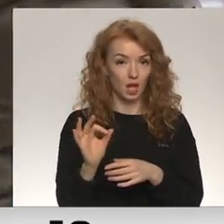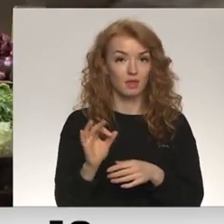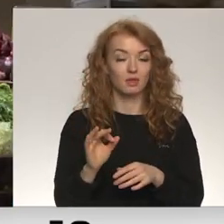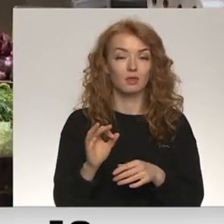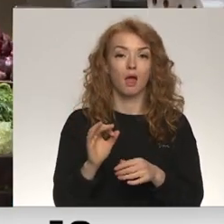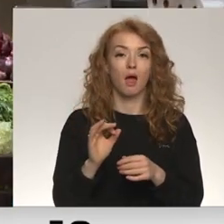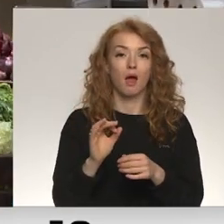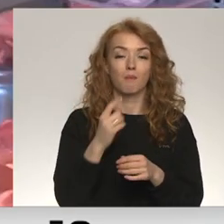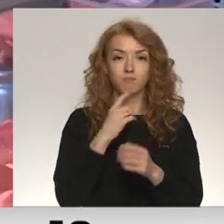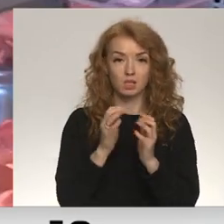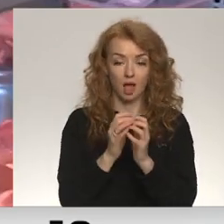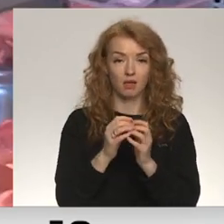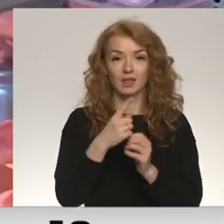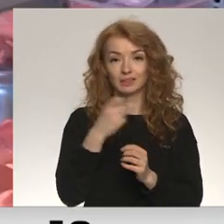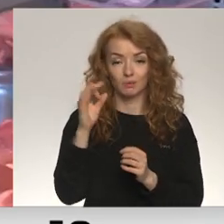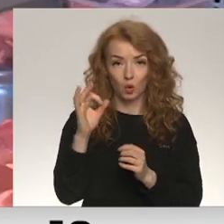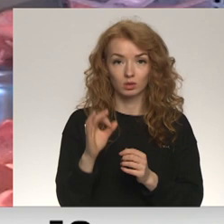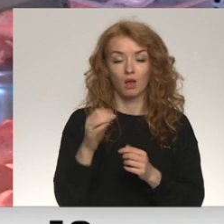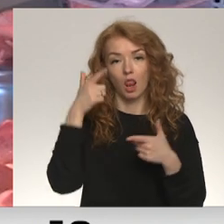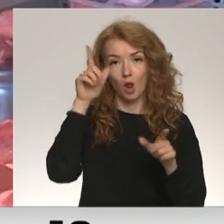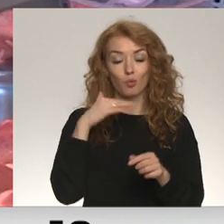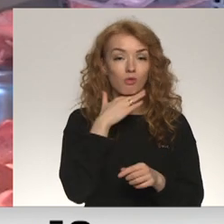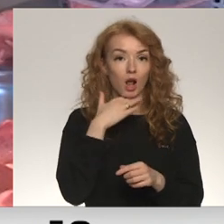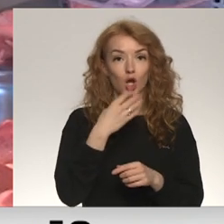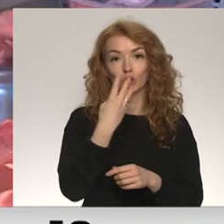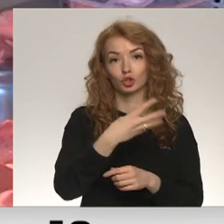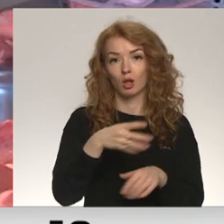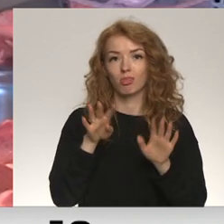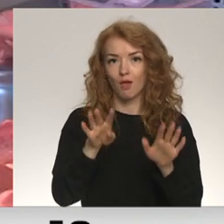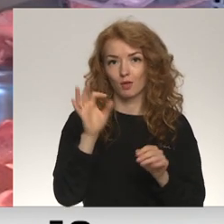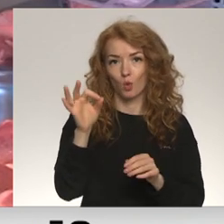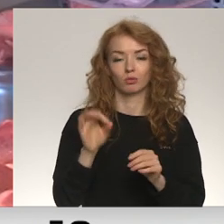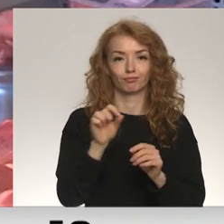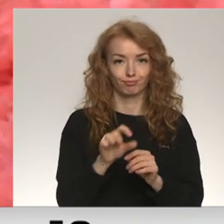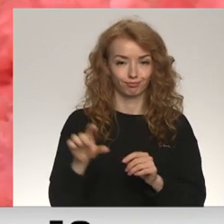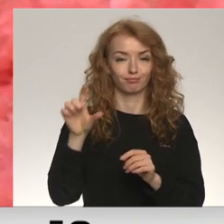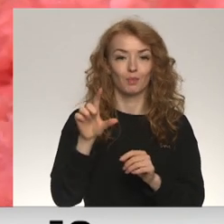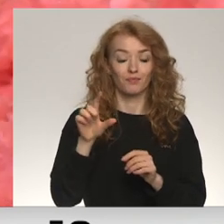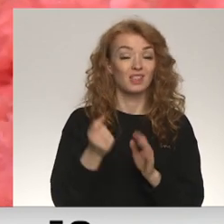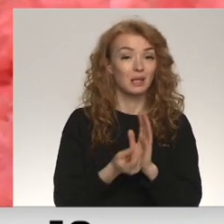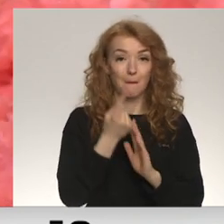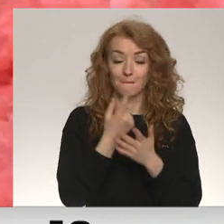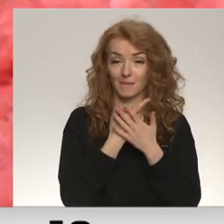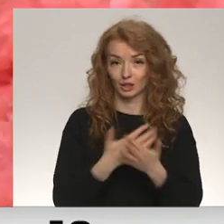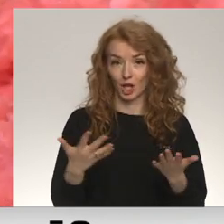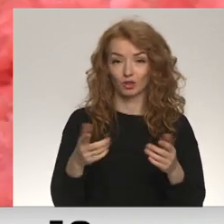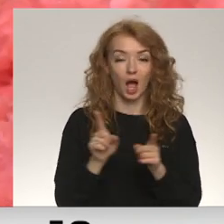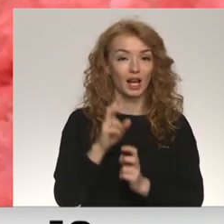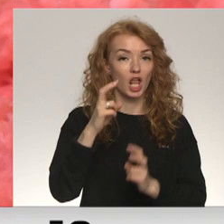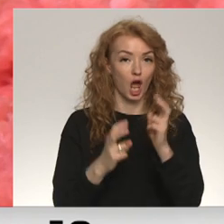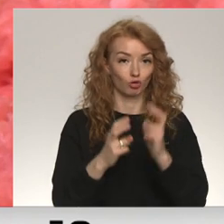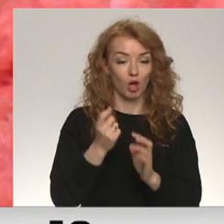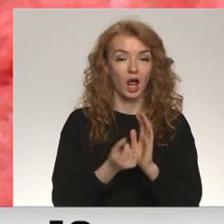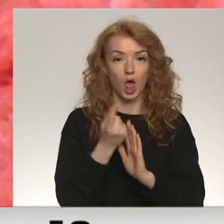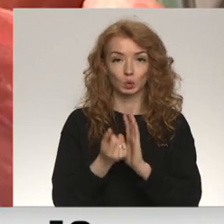bietēm 100%, lielopu gaļai par 49% vairāk. Iemesli ir dažādi, arī ražošanas